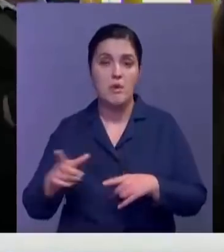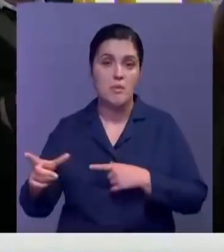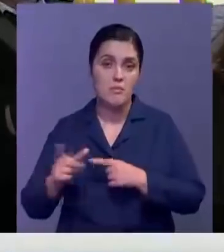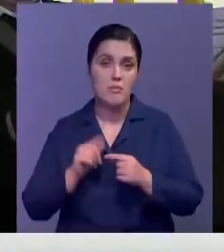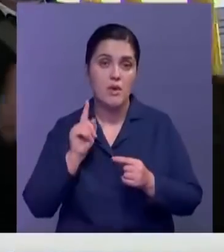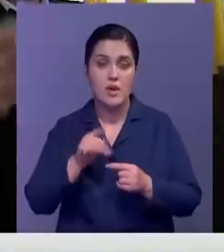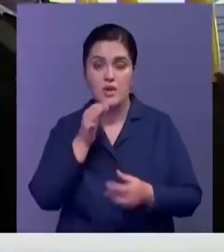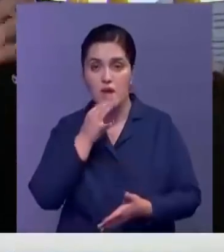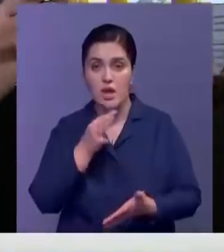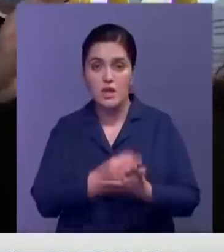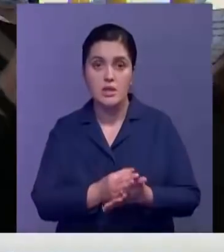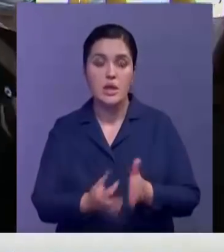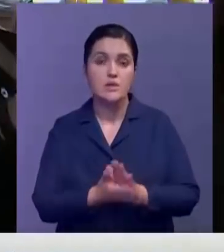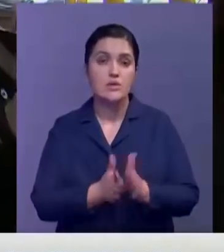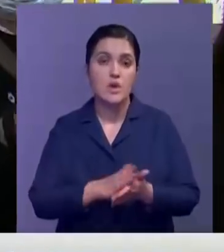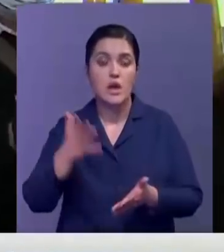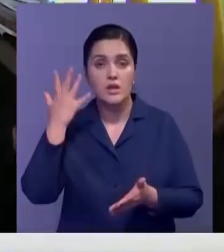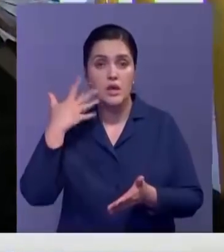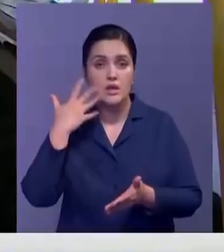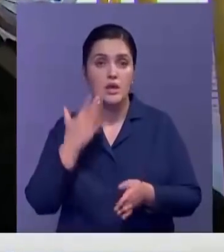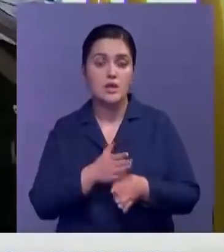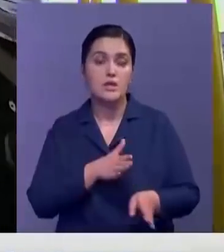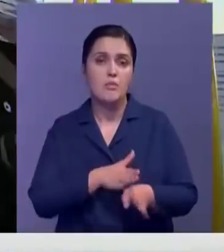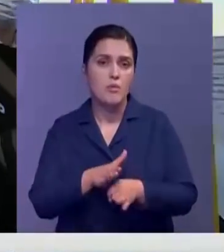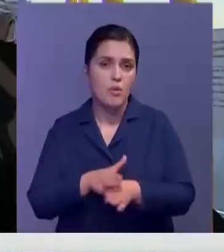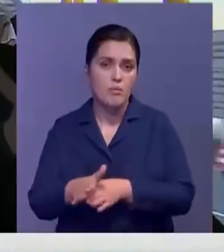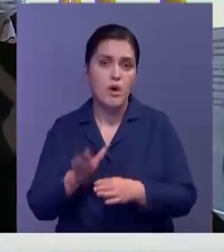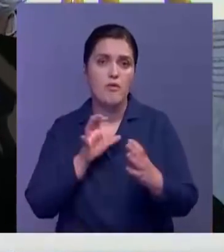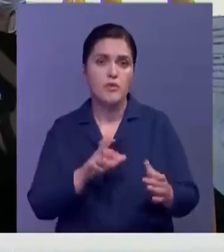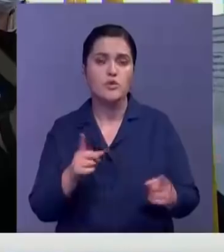есть переполненные автобусы, и что делается столичными властями, чтобы